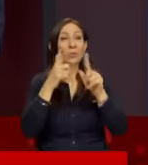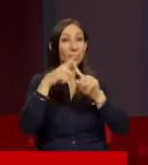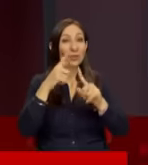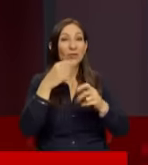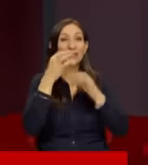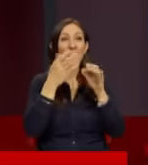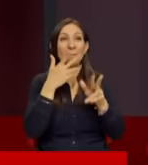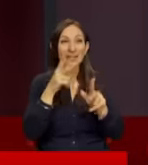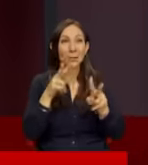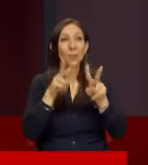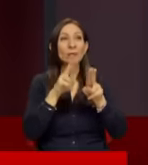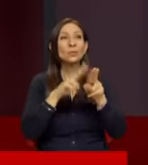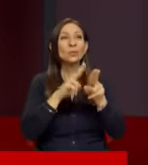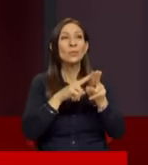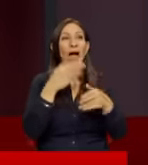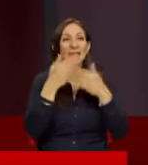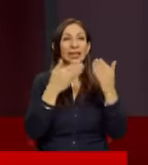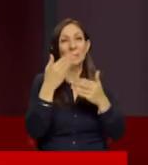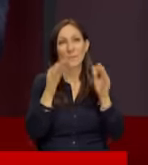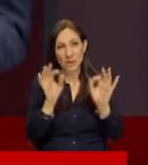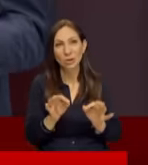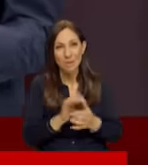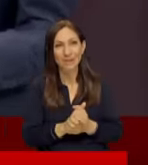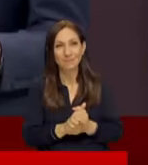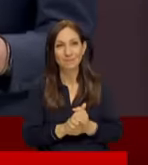fıkraların benzerleri Murat Kurum'la ilgili anlatılmaya